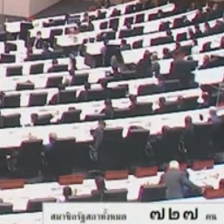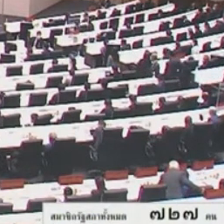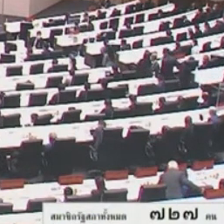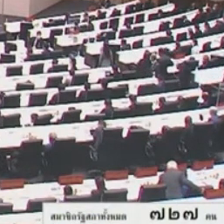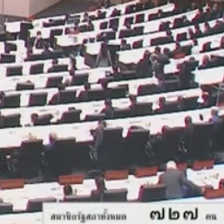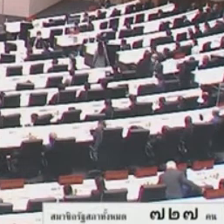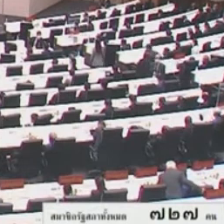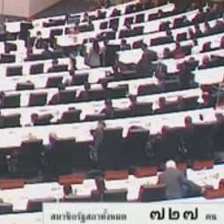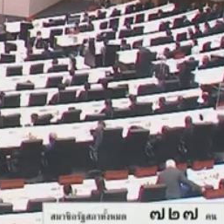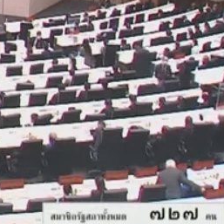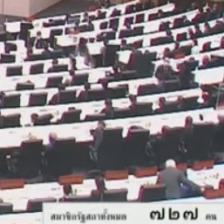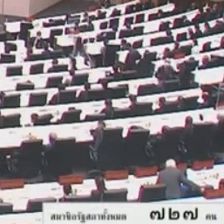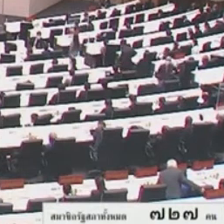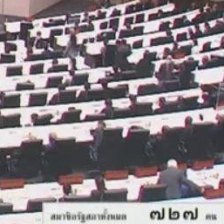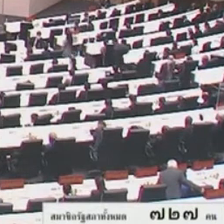รมการพร้อมไหมครับ